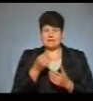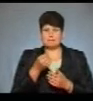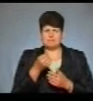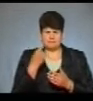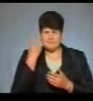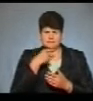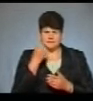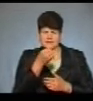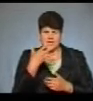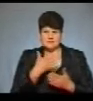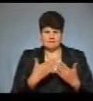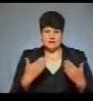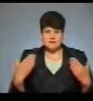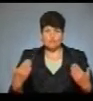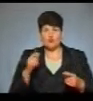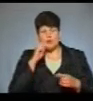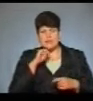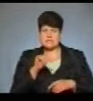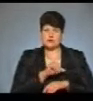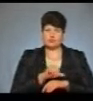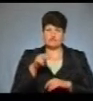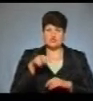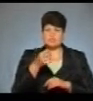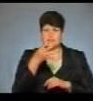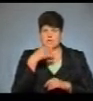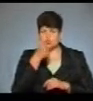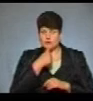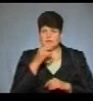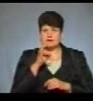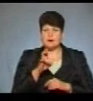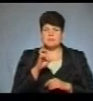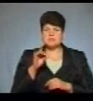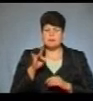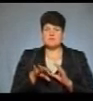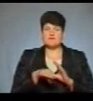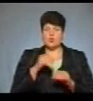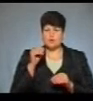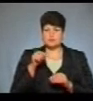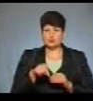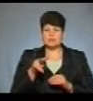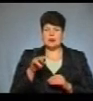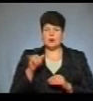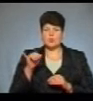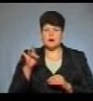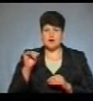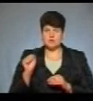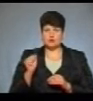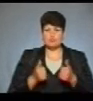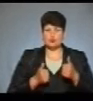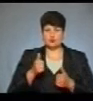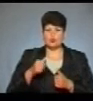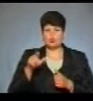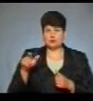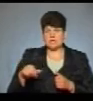Україні і за кордоном. В 2015 році Наталія Басараб обрана в Тернополі лауреатом конкурсу «Людина року